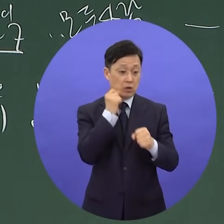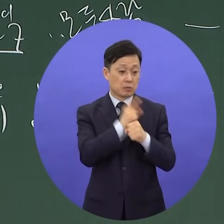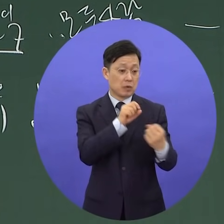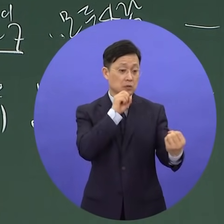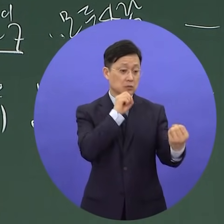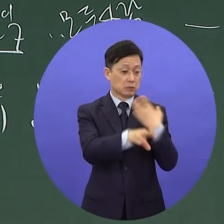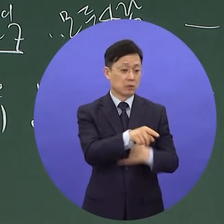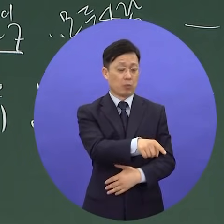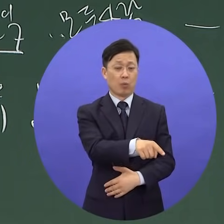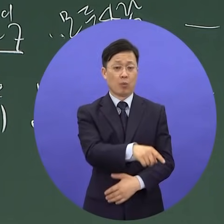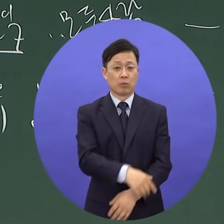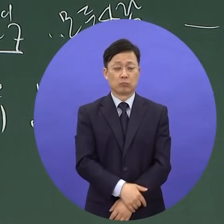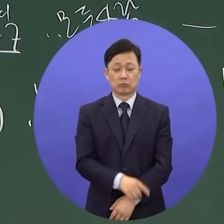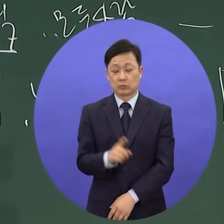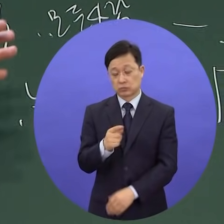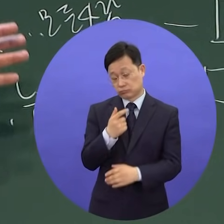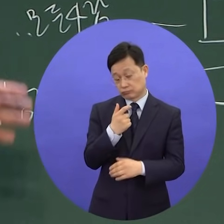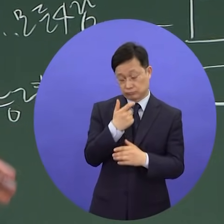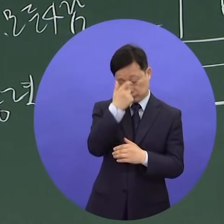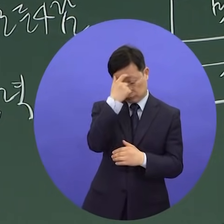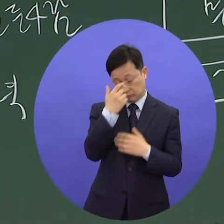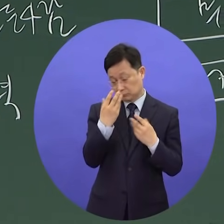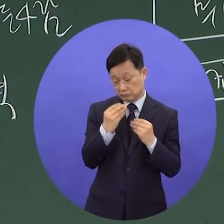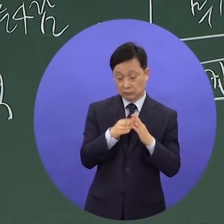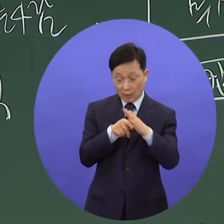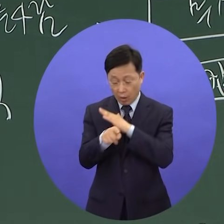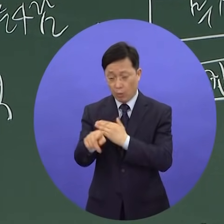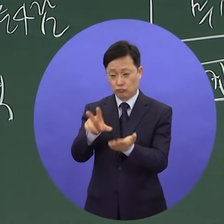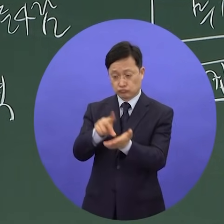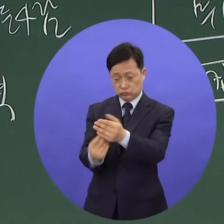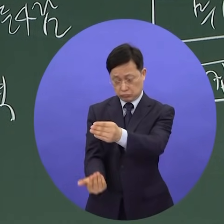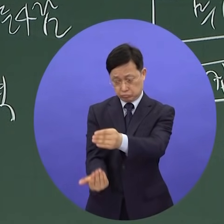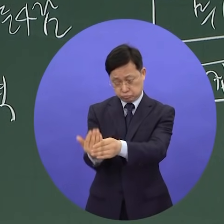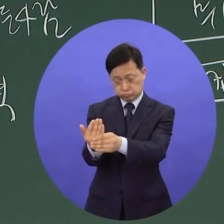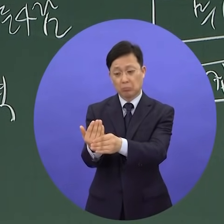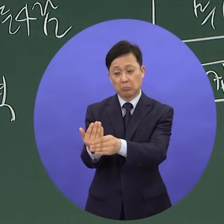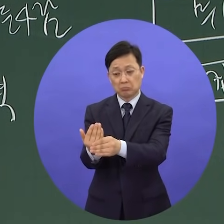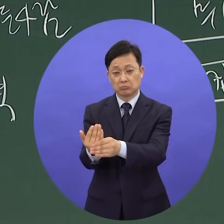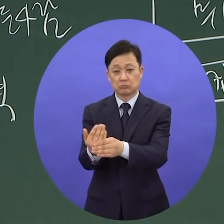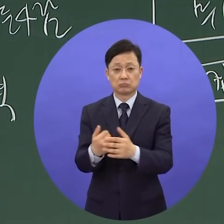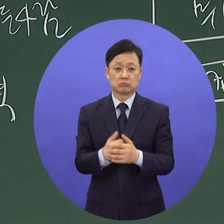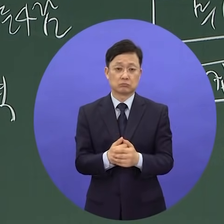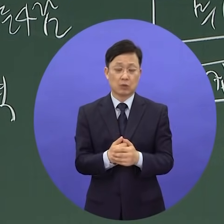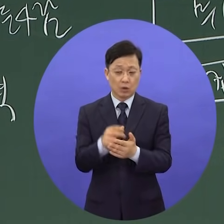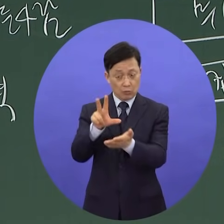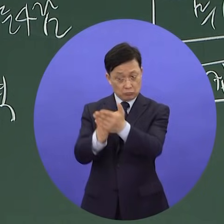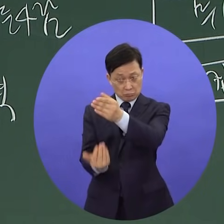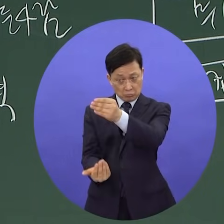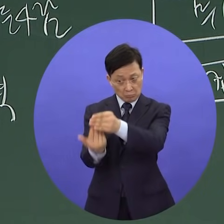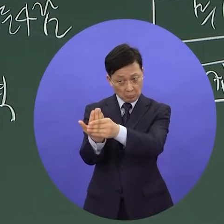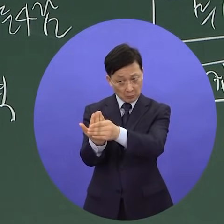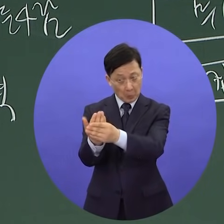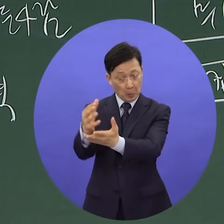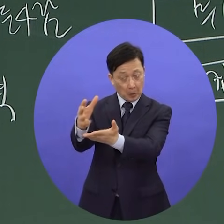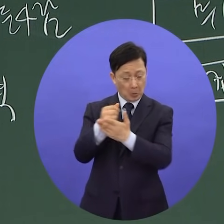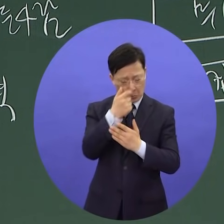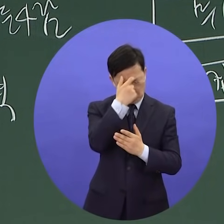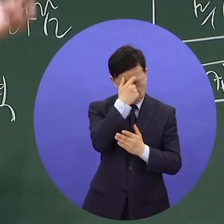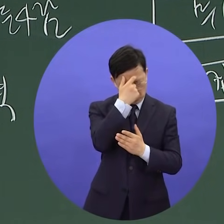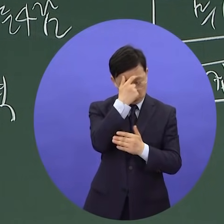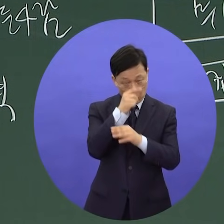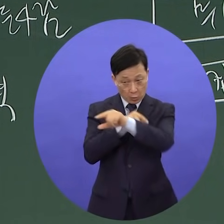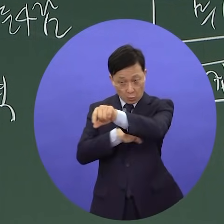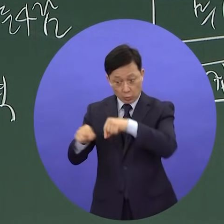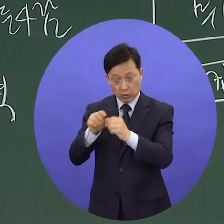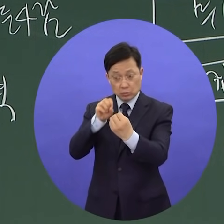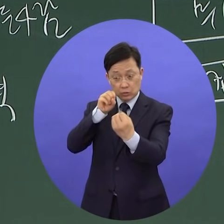뭐 어디든 가면 문제가 있어요. And there are times where I go someplace and a problem is there. 아, 오히려 여기 또 기도가 돼. I'd 그렇죠? rather I can pray about 그게 that.